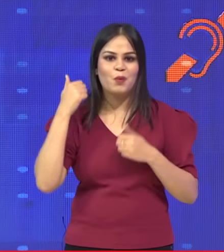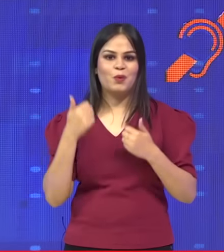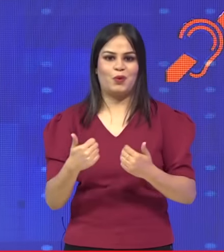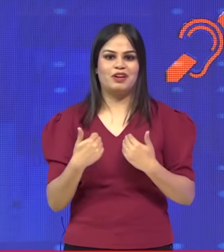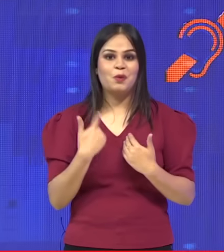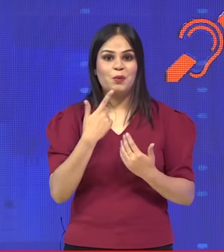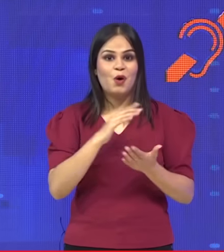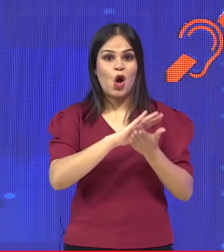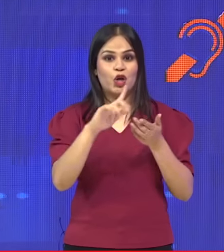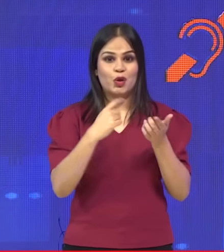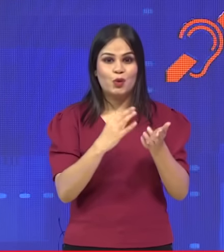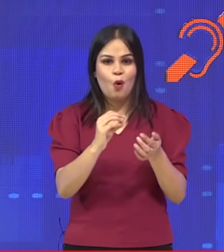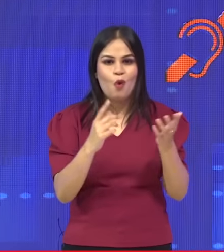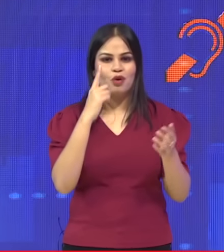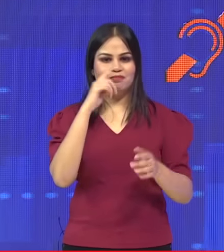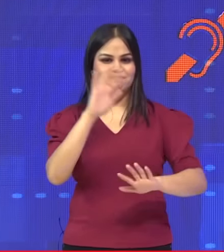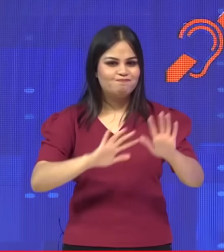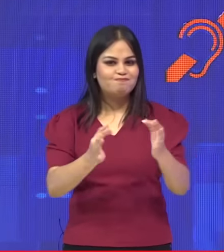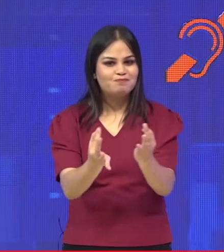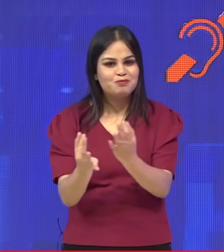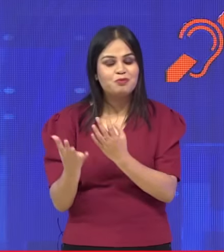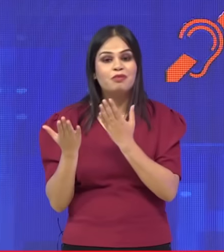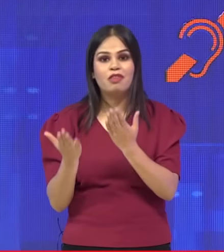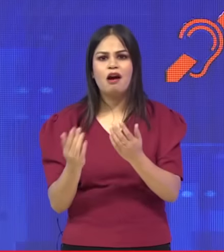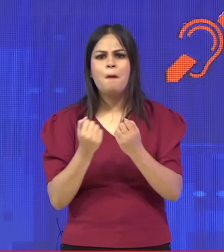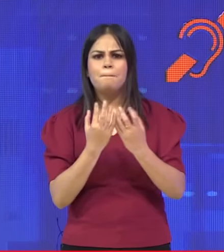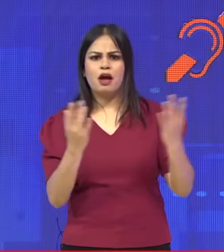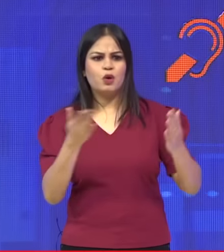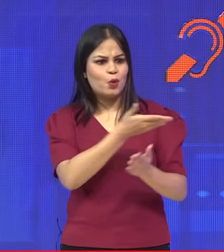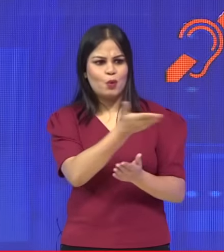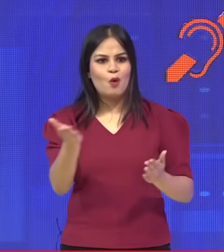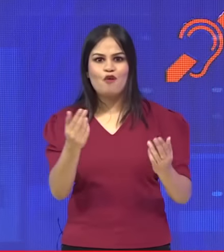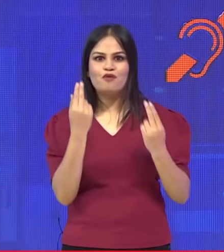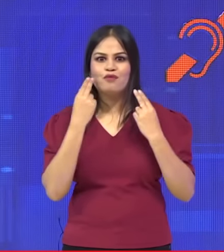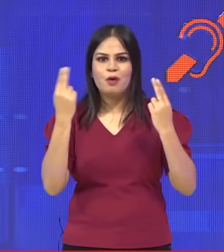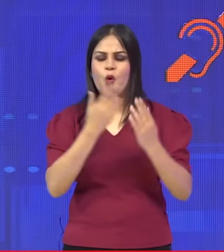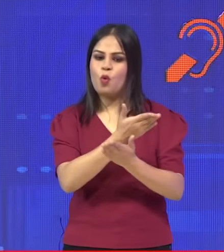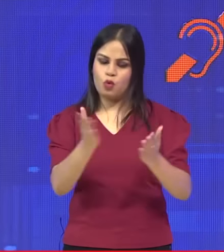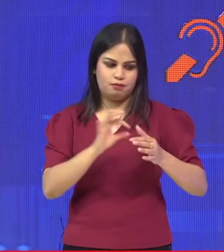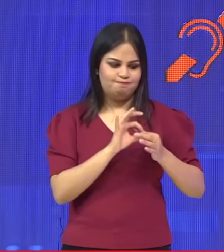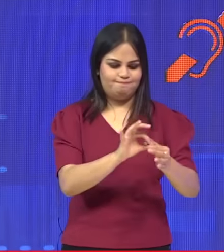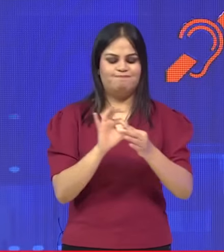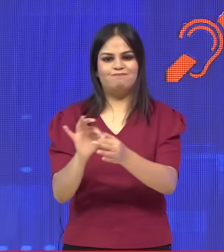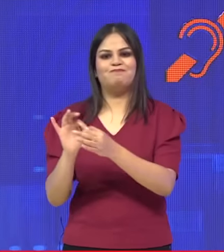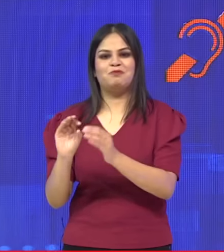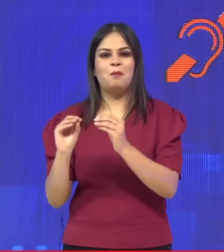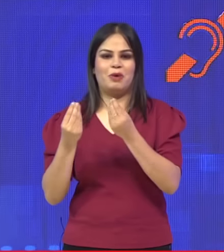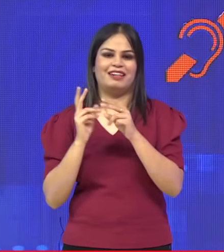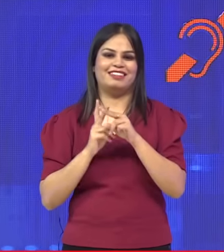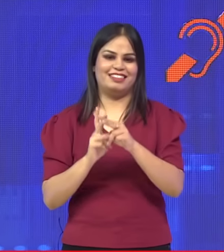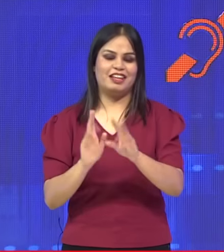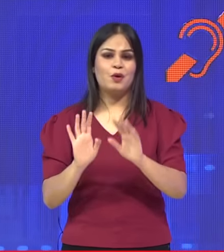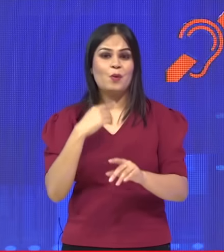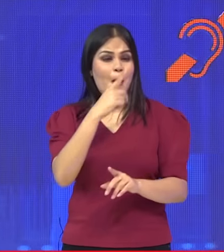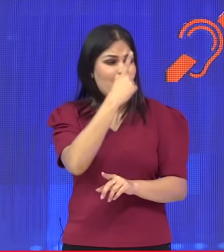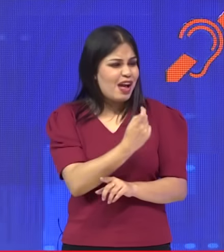नो हीरो हीरोइन और ज्यादा करके सबके साथ बनी है और एक ध